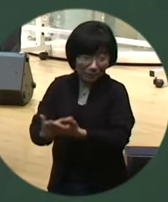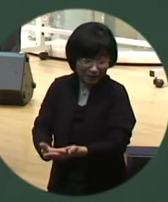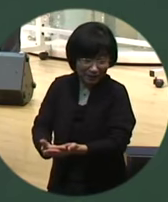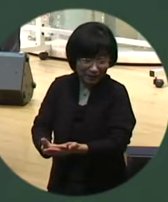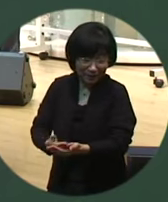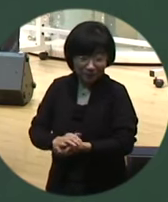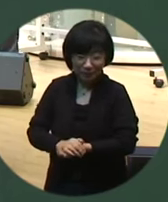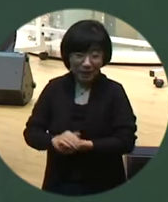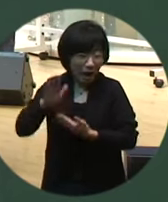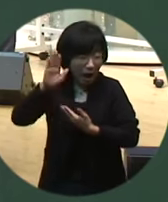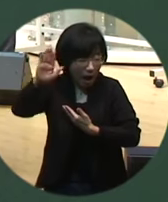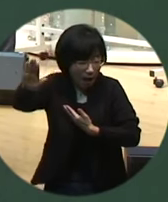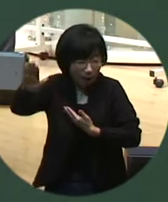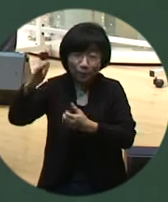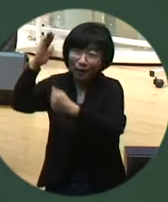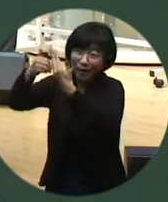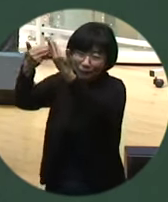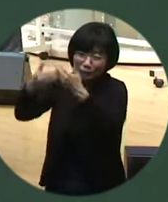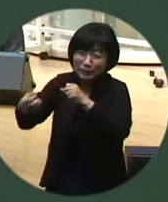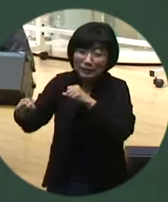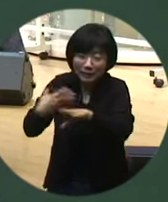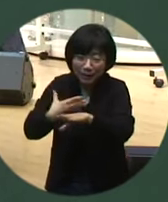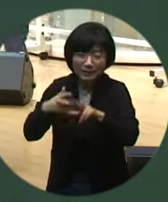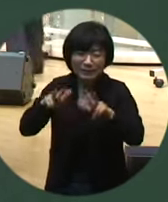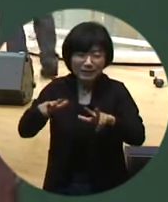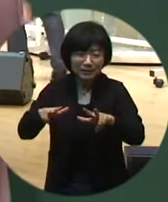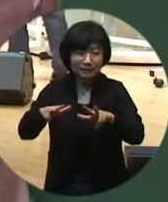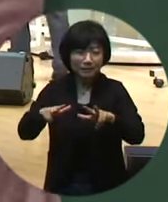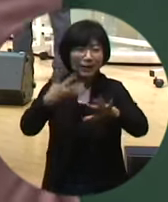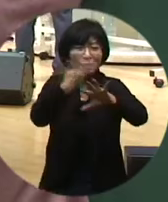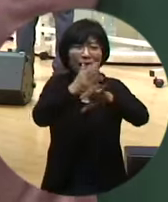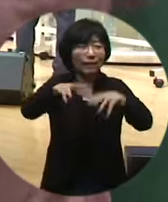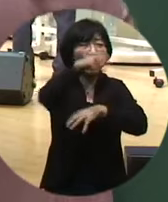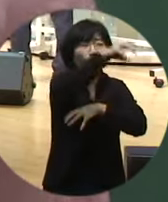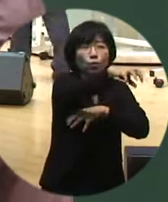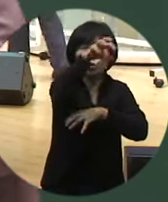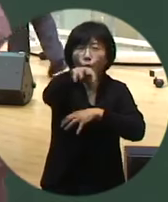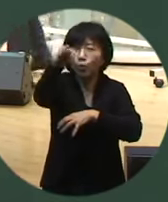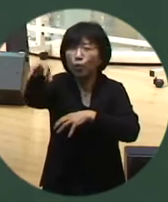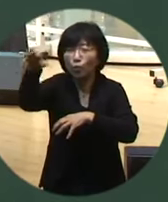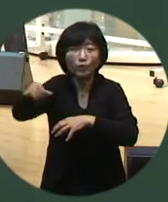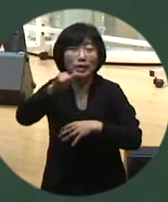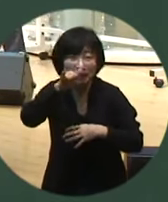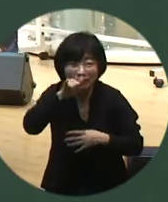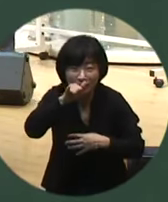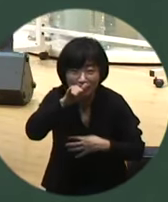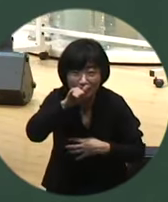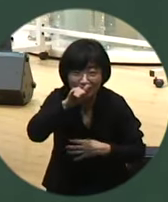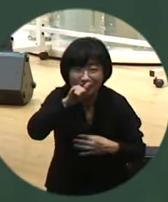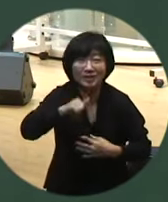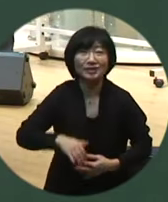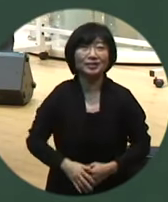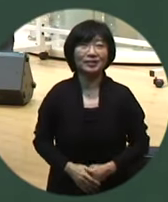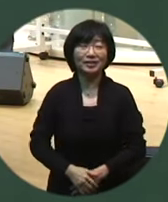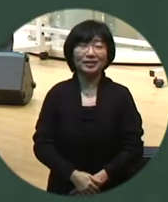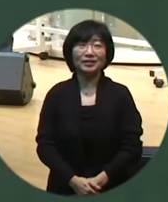that will be fulfilled means that all the blessings that you ought to receive are scattered throughout the world. 자, 그러니 세 번째로요. That's why